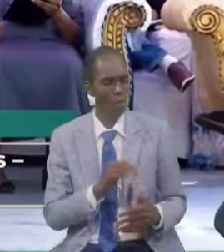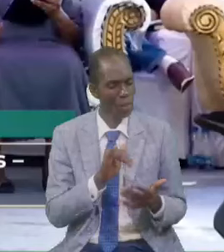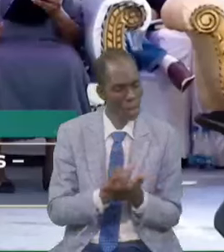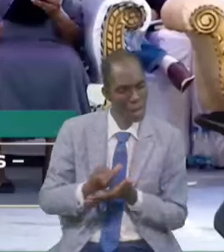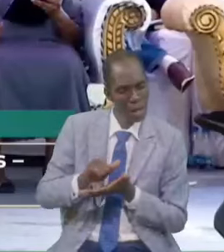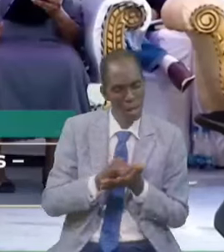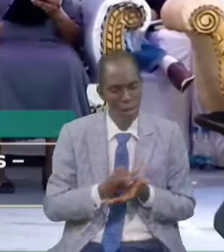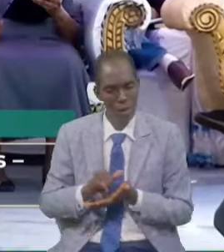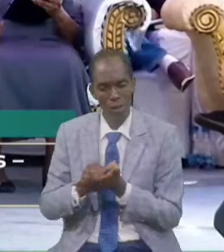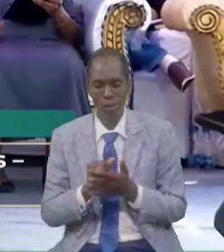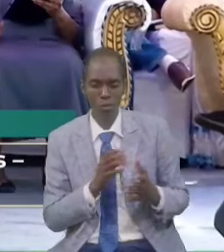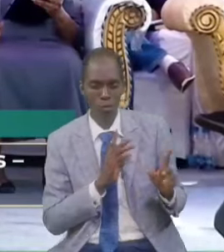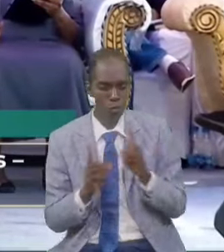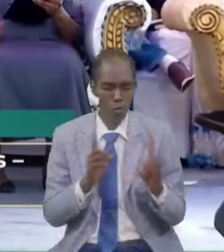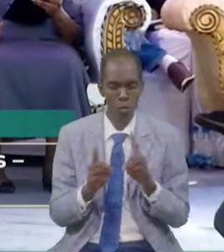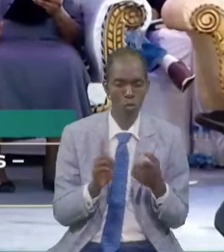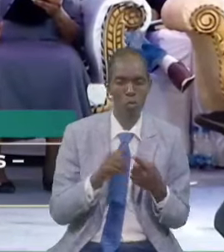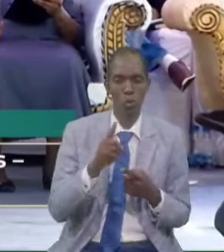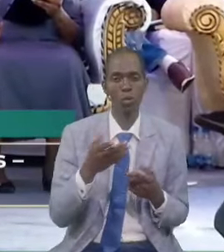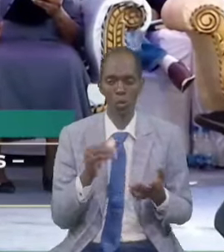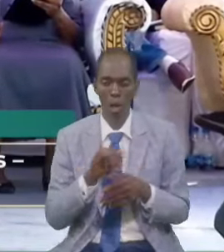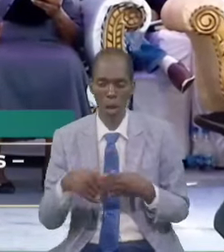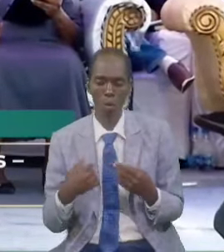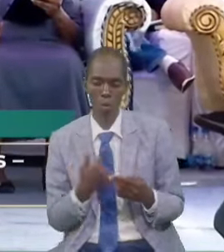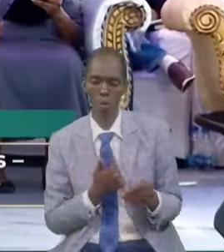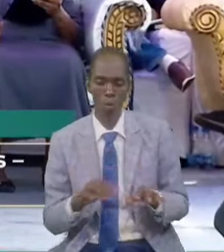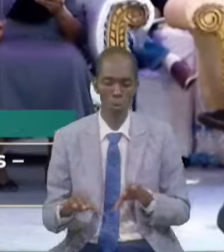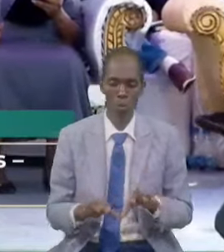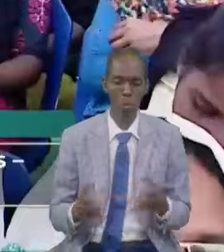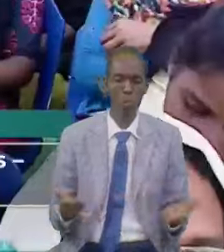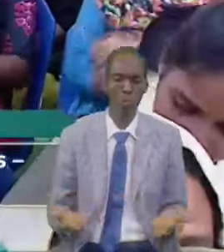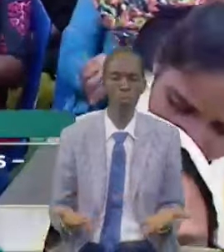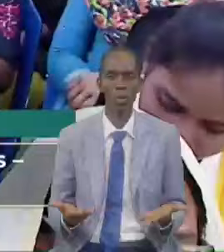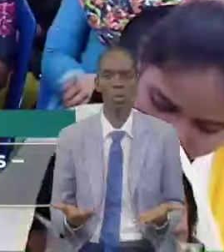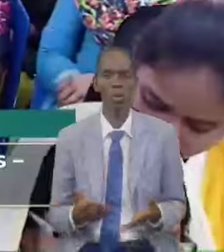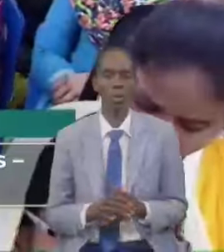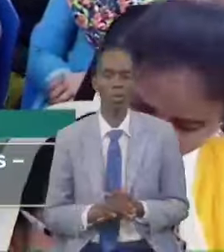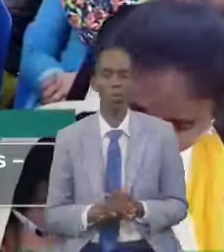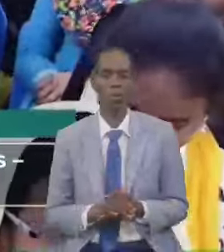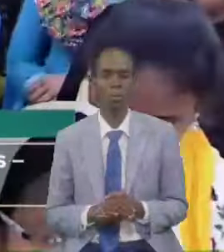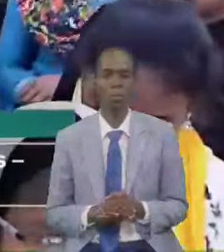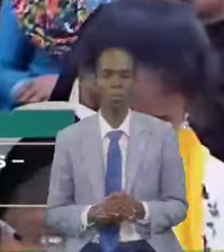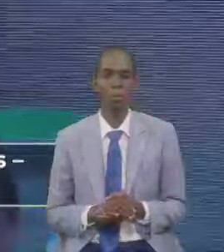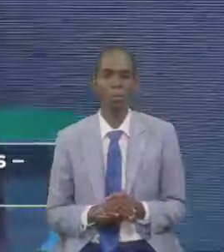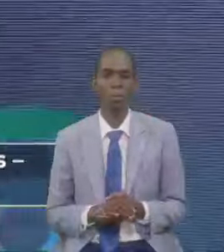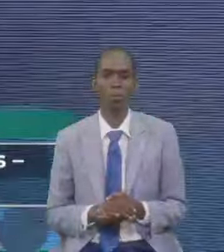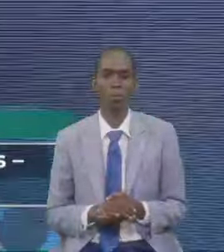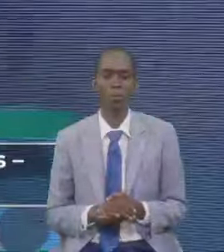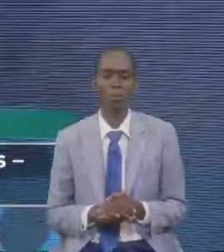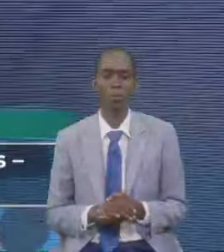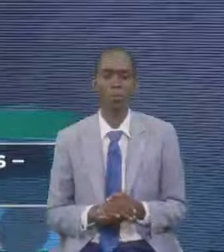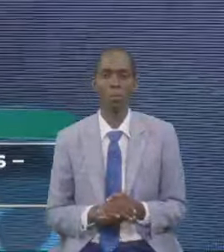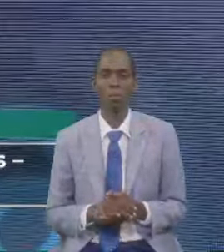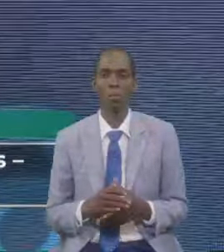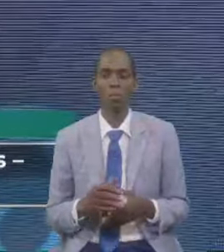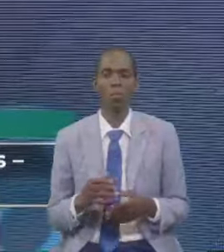that's what we do over there. ఎవరైనా మీతో కూడా ఉండి నువ్వు అలా చేయాలి ఇలా చేయాలని మీరు క్రొత్తగా చేరిన ఉద్యోగాలు మీకు చెప్పేవారిగా ఉంటే. When you get to a new